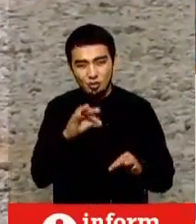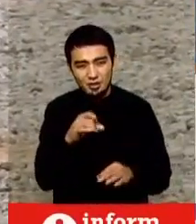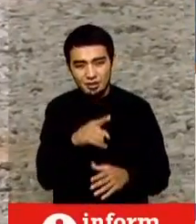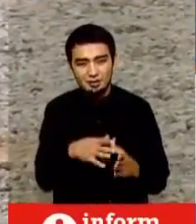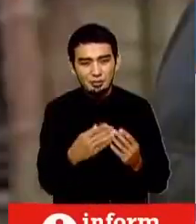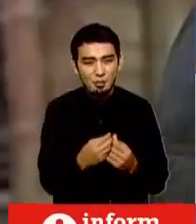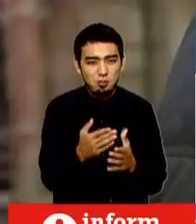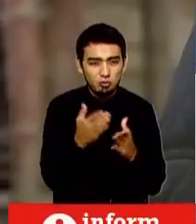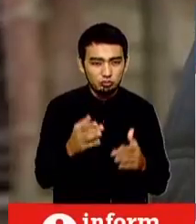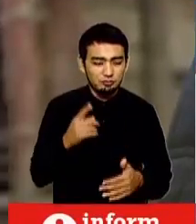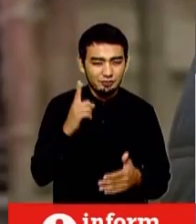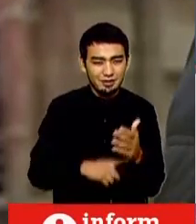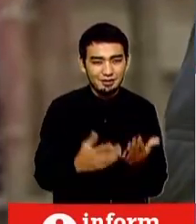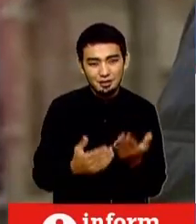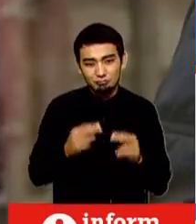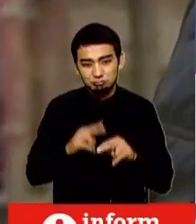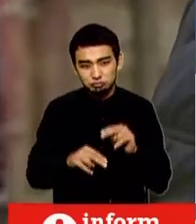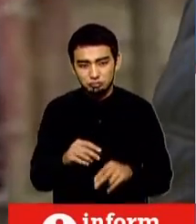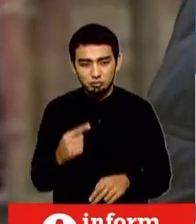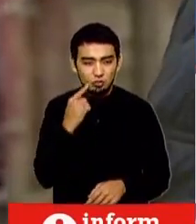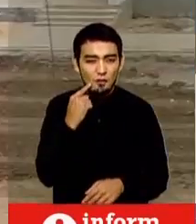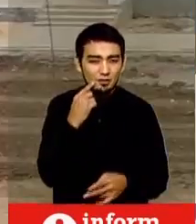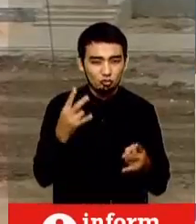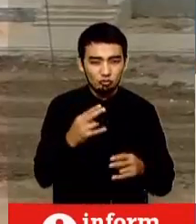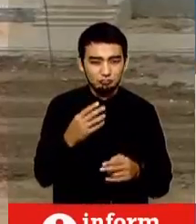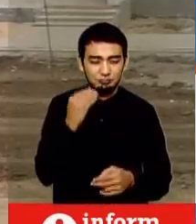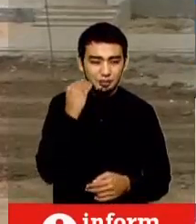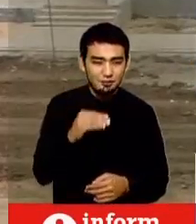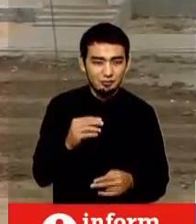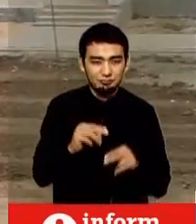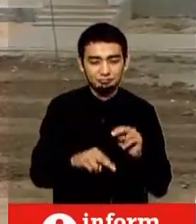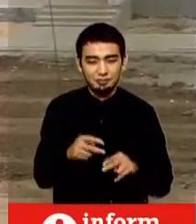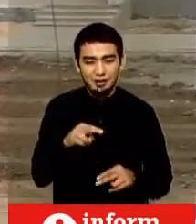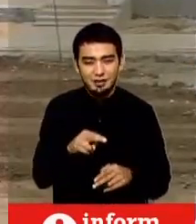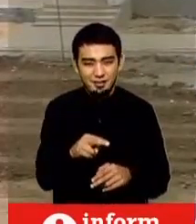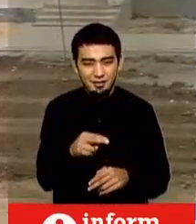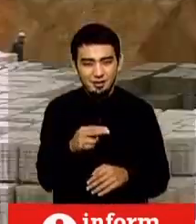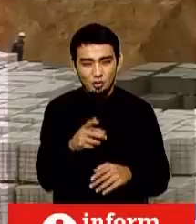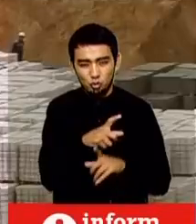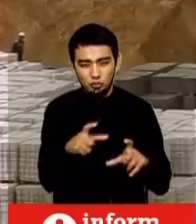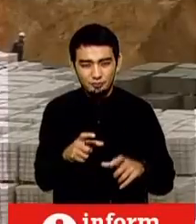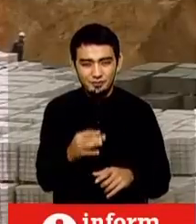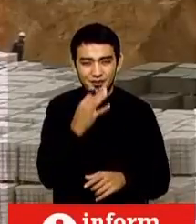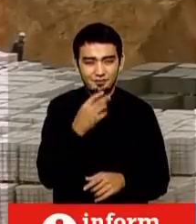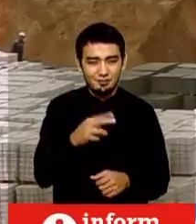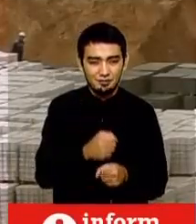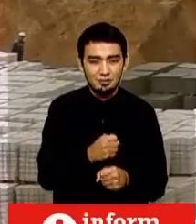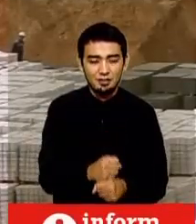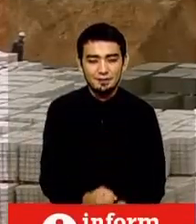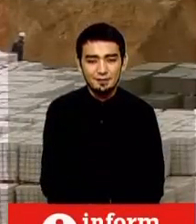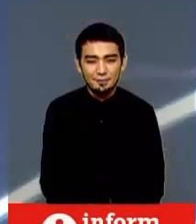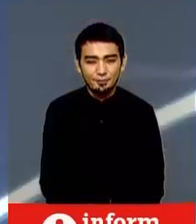семье уверены, если строить, то на совесть и чтобы было во благо людям. Эльмира Ержанова, Азамат Кубегенов, Информбюро,